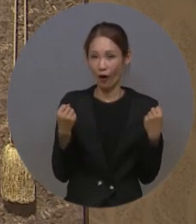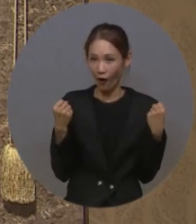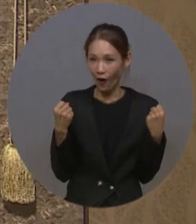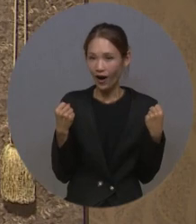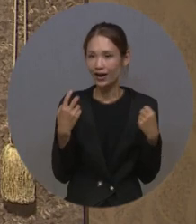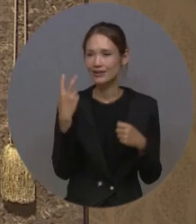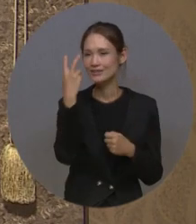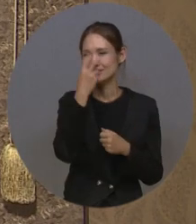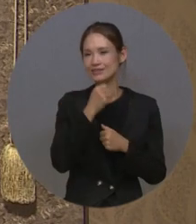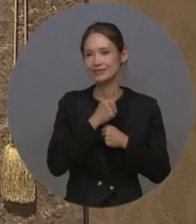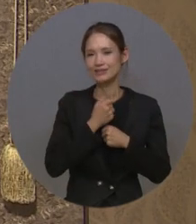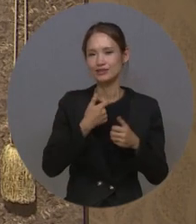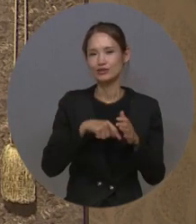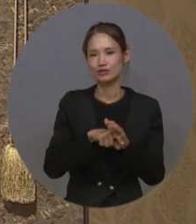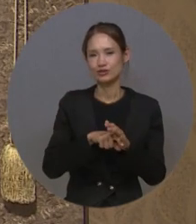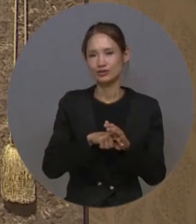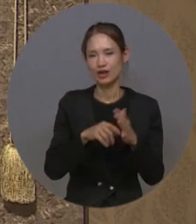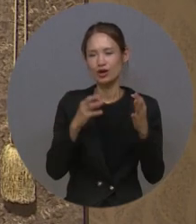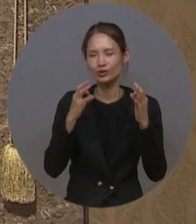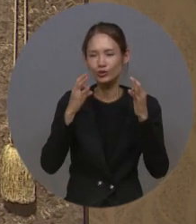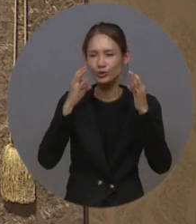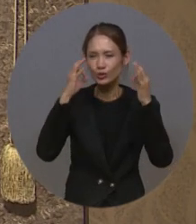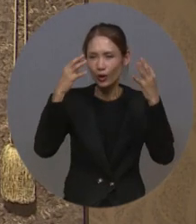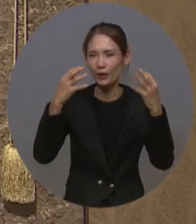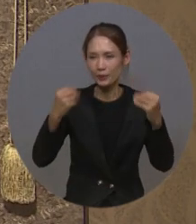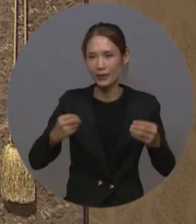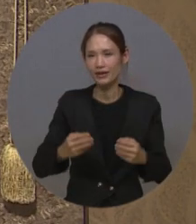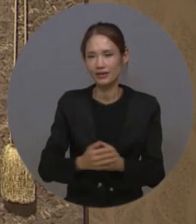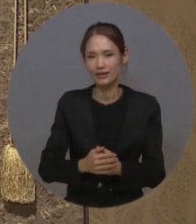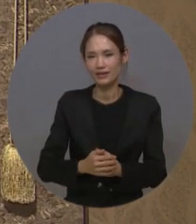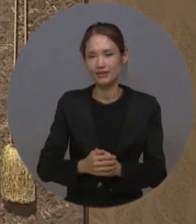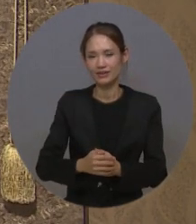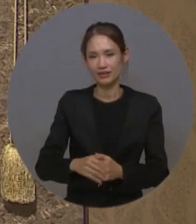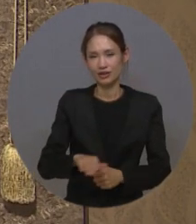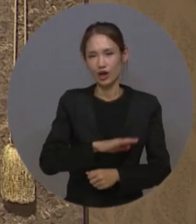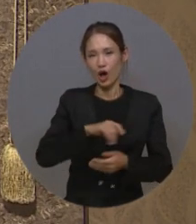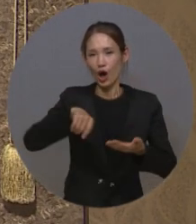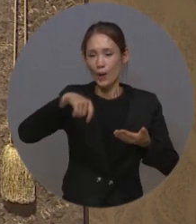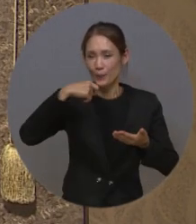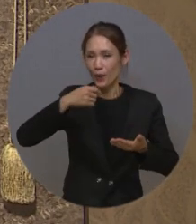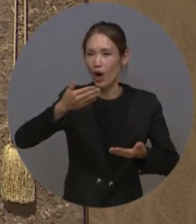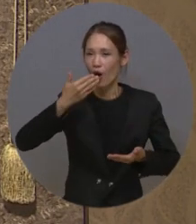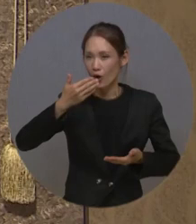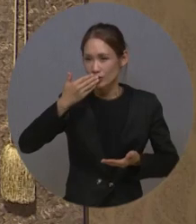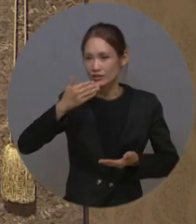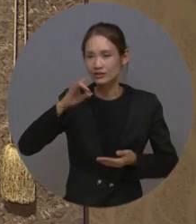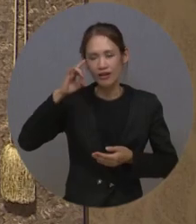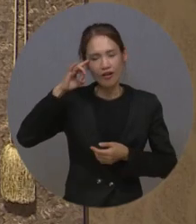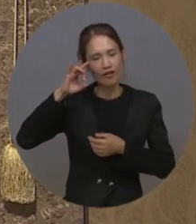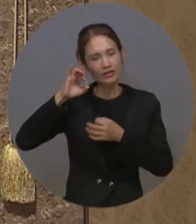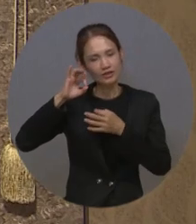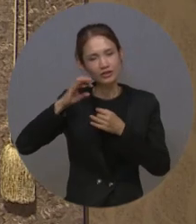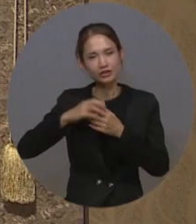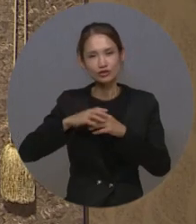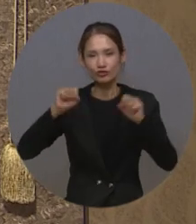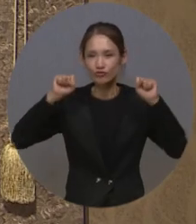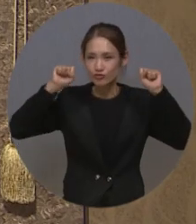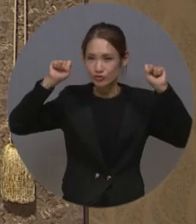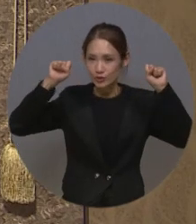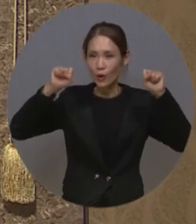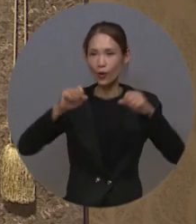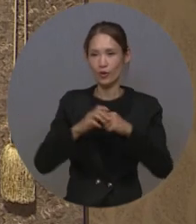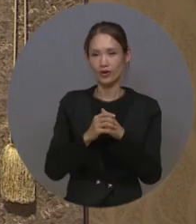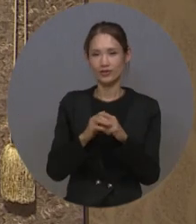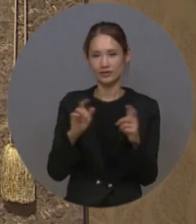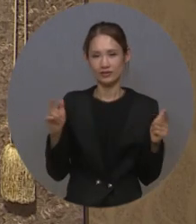건강을 지키기 위해서 참 많은 노력들을 하는데요. 특히 우리가 먹는 거 되게 많이 신경 쓰잖아요. 운동 되게 많이 신경